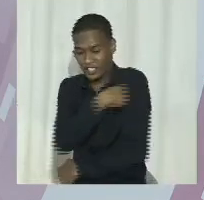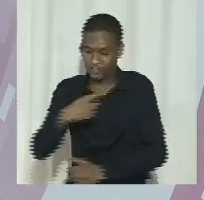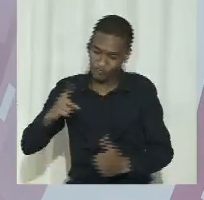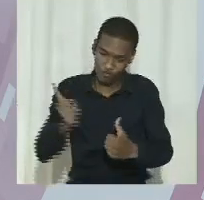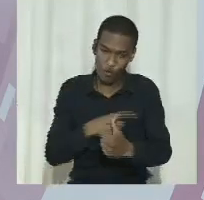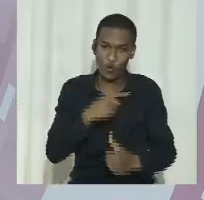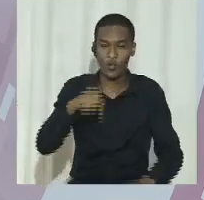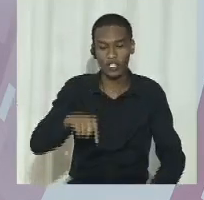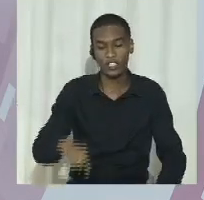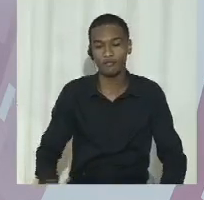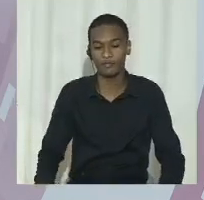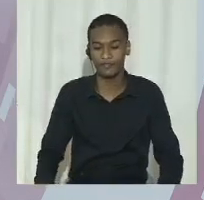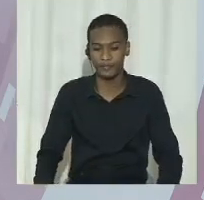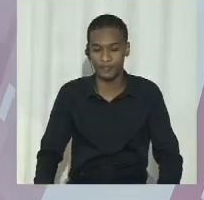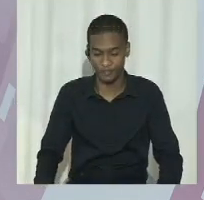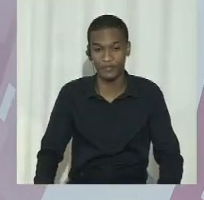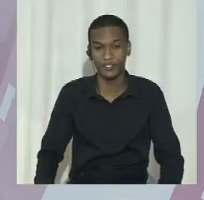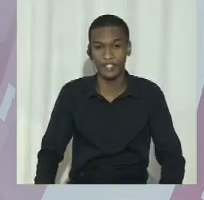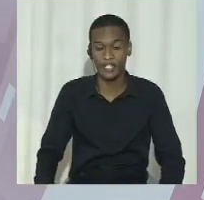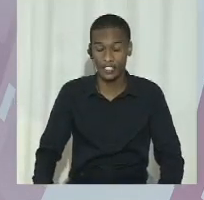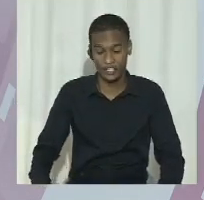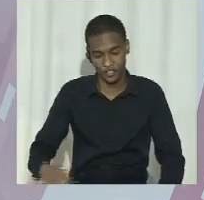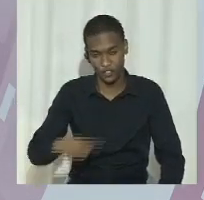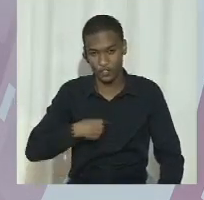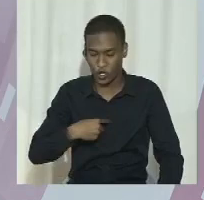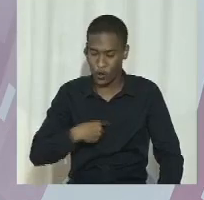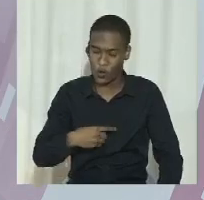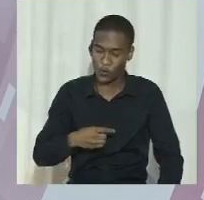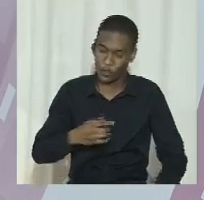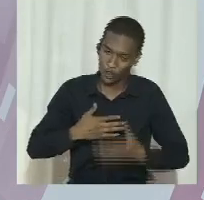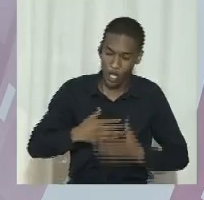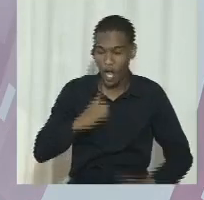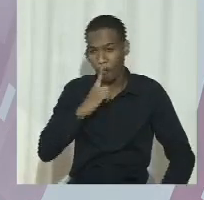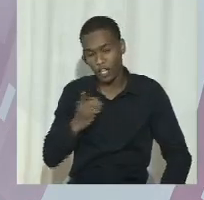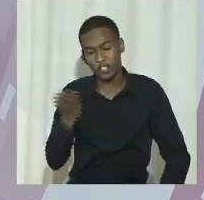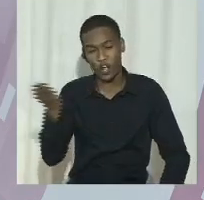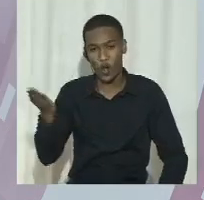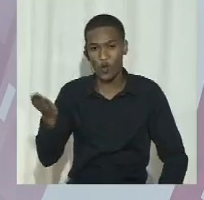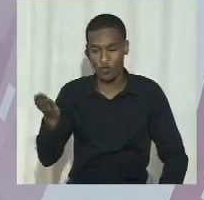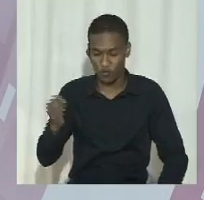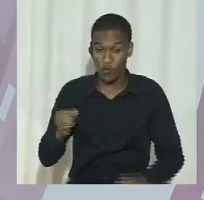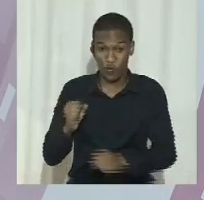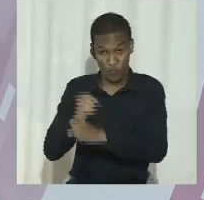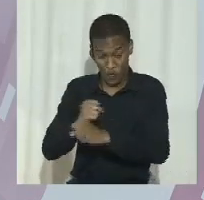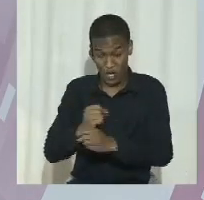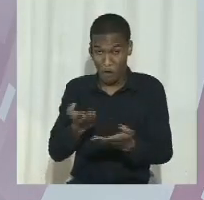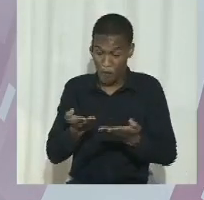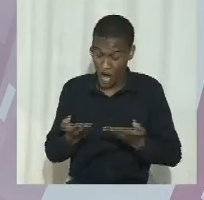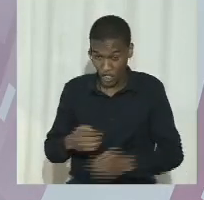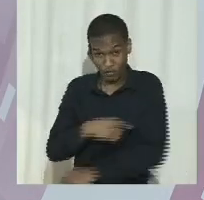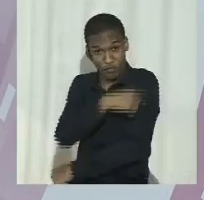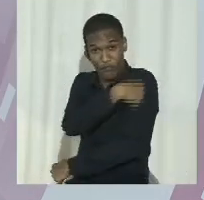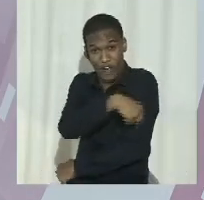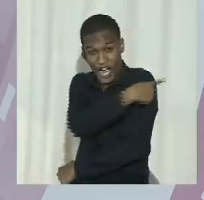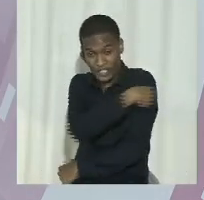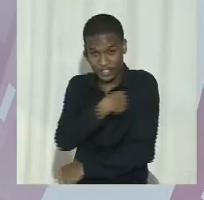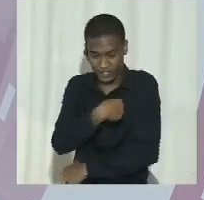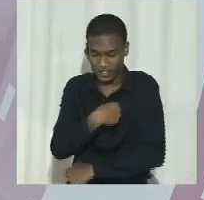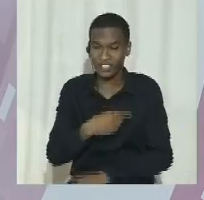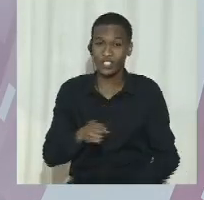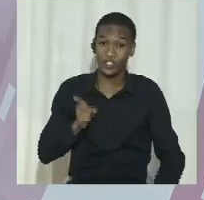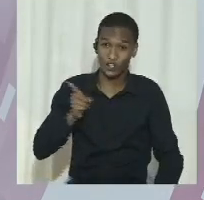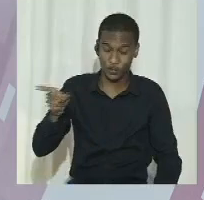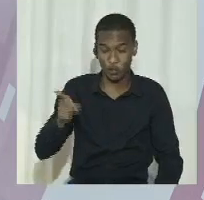voalohany ary eto dia tiako ny milaza koa fa ny fahazahoana vaksiny zany a dia eo ilay